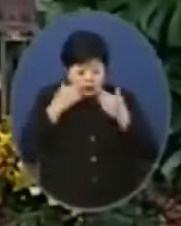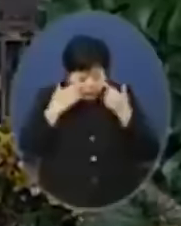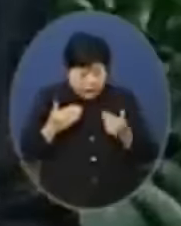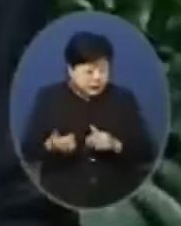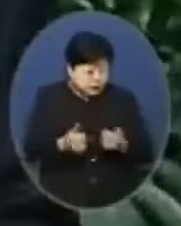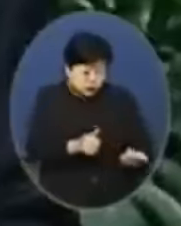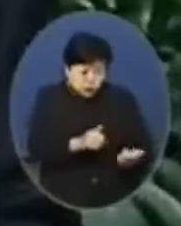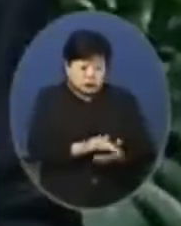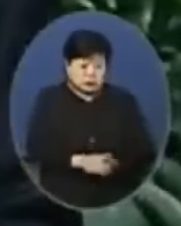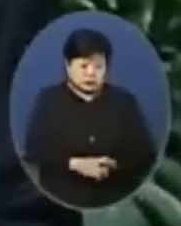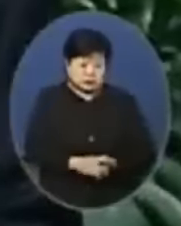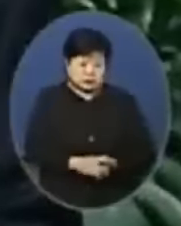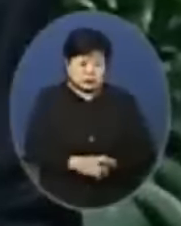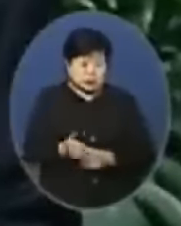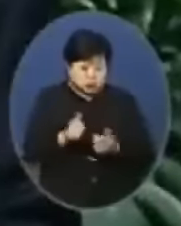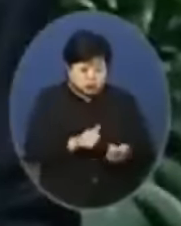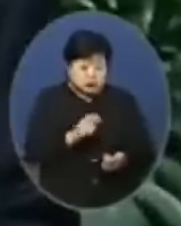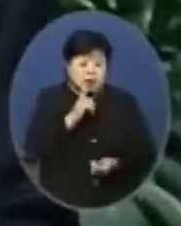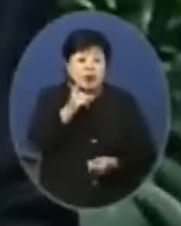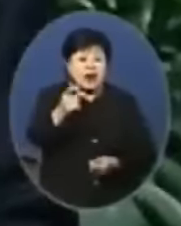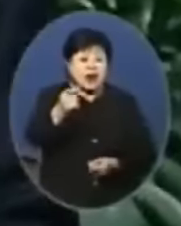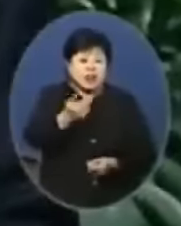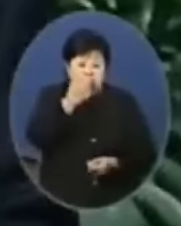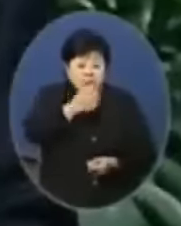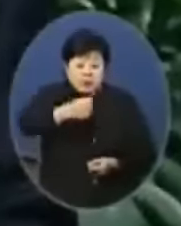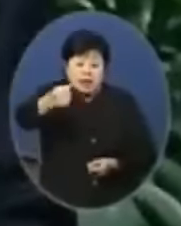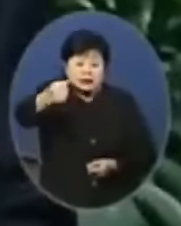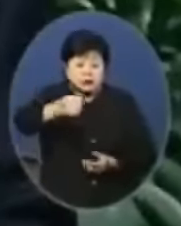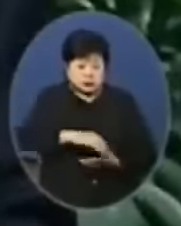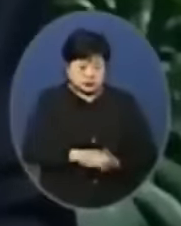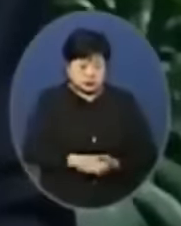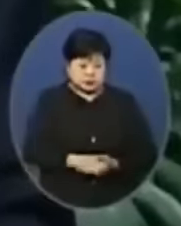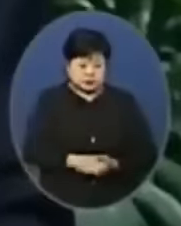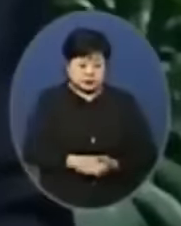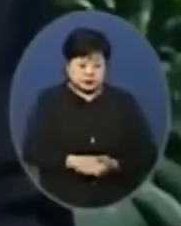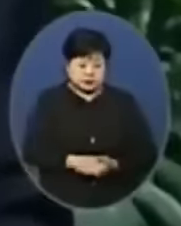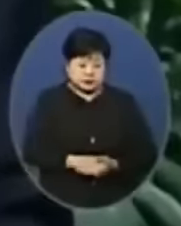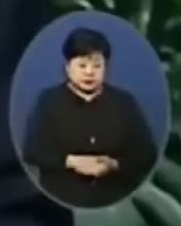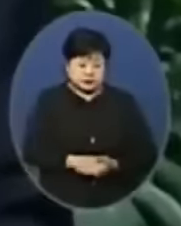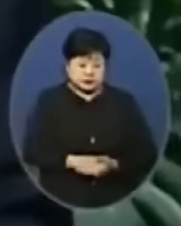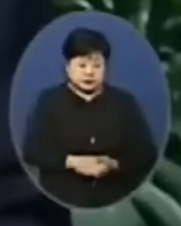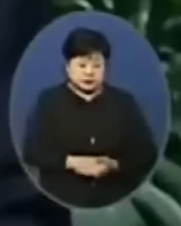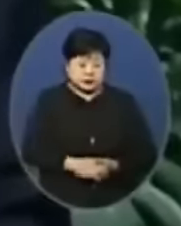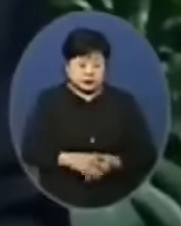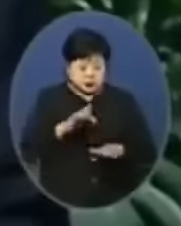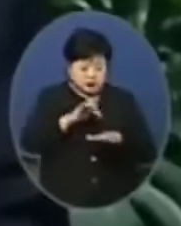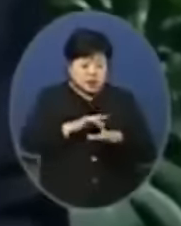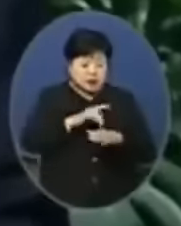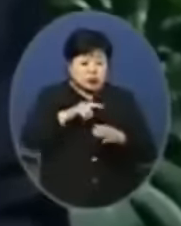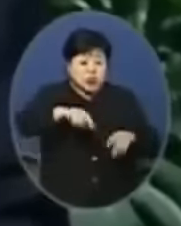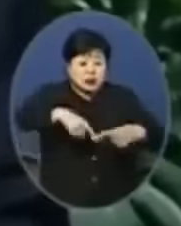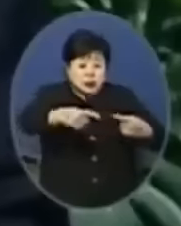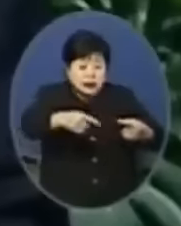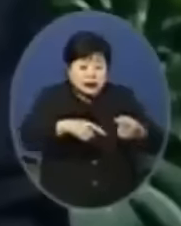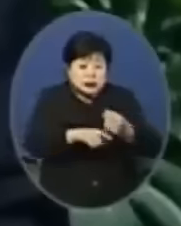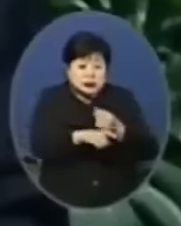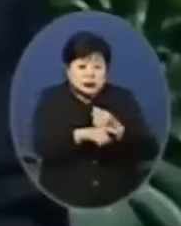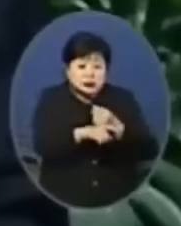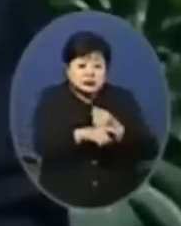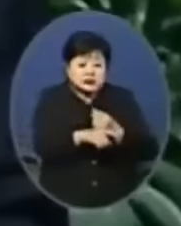죽는다. 죽는다는 것은 생명을 빼앗아간다는 것입니다. 흑암 속에 들어간다는 것을 말하는 것입니다.